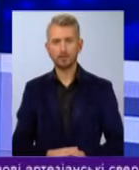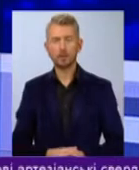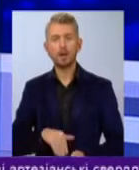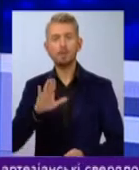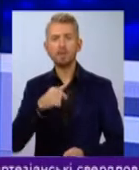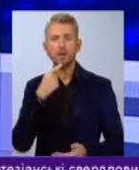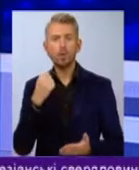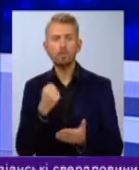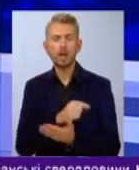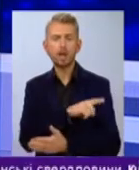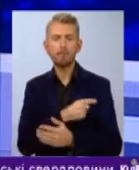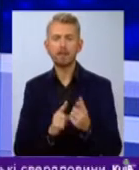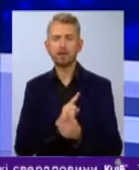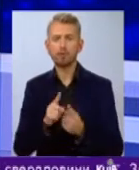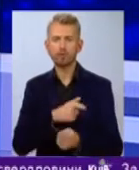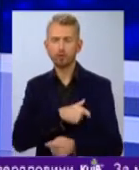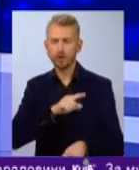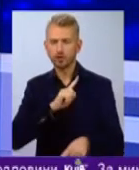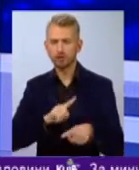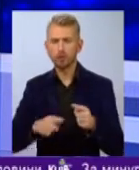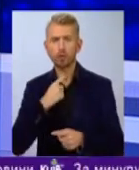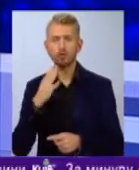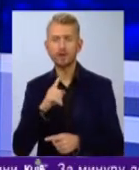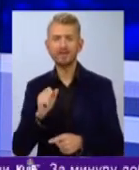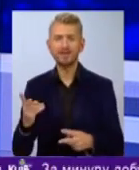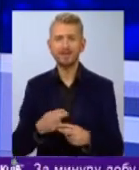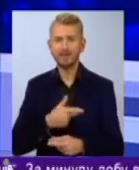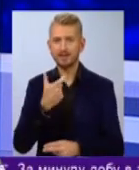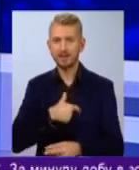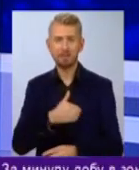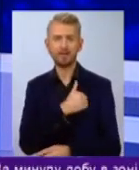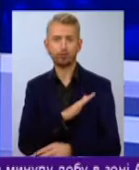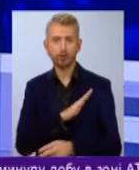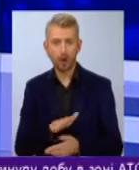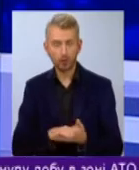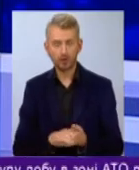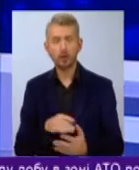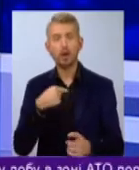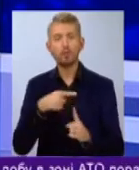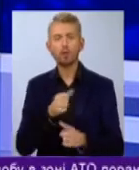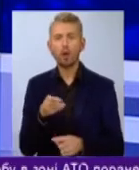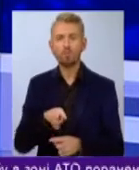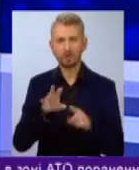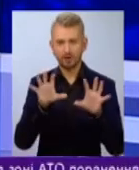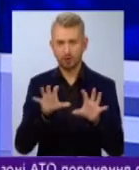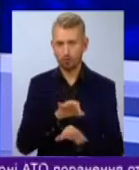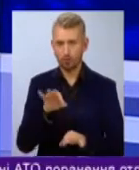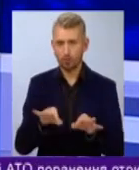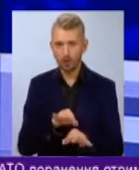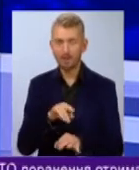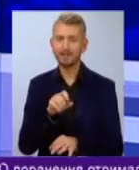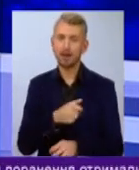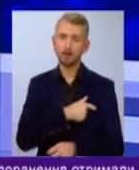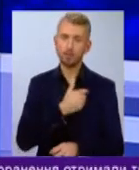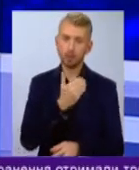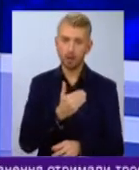Після ухвалення медреформи депутати досить швидко проголосували за зняття із себе недоторканності. До того ж, за обидва законопроекти – і за депутатський,